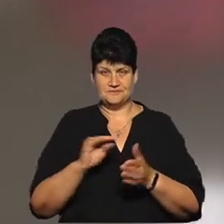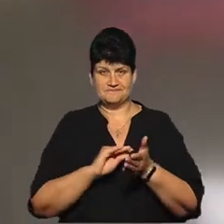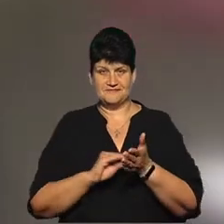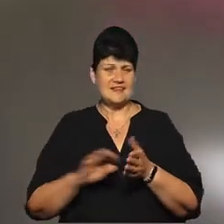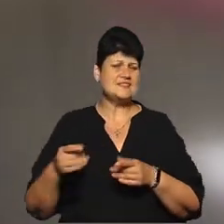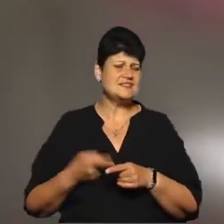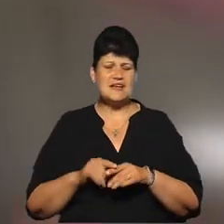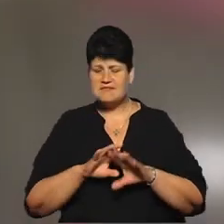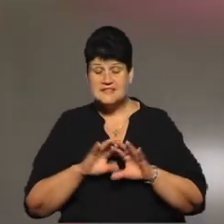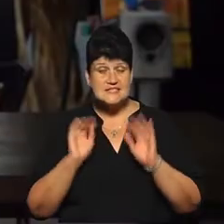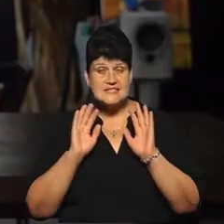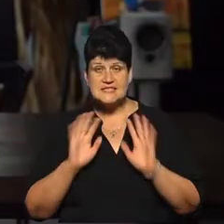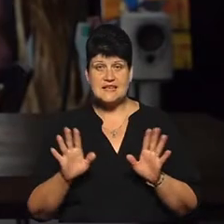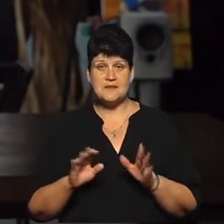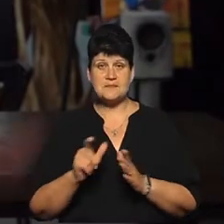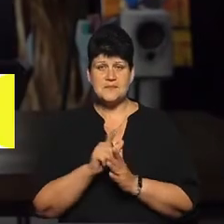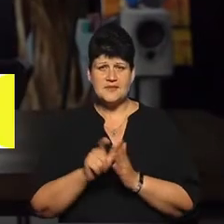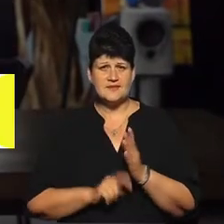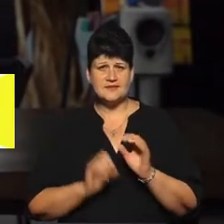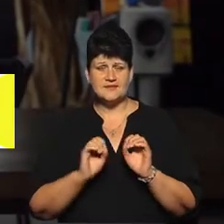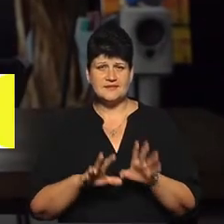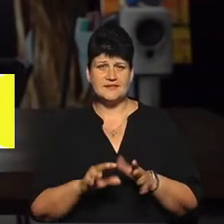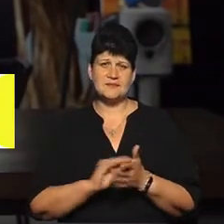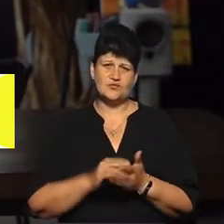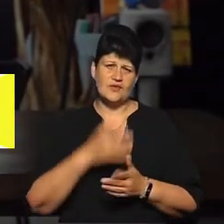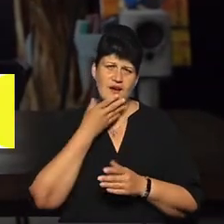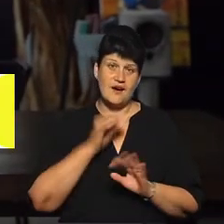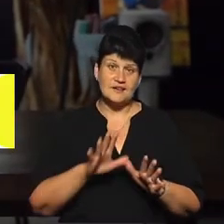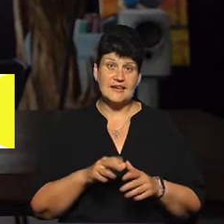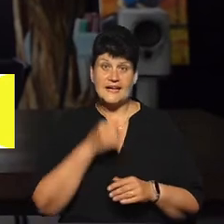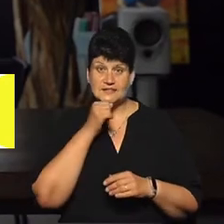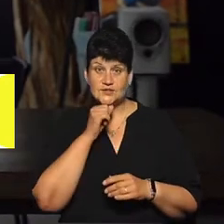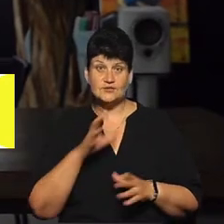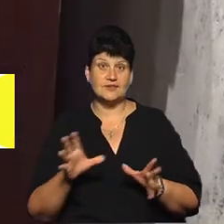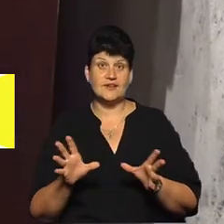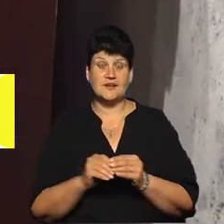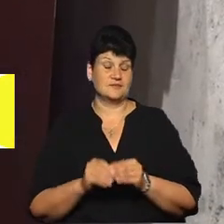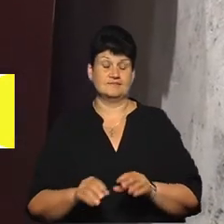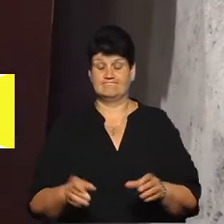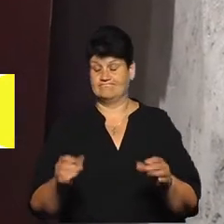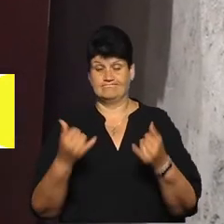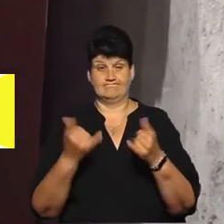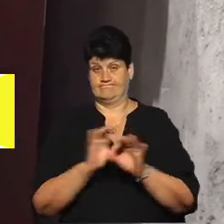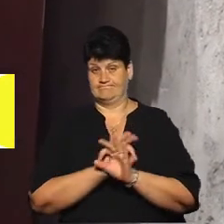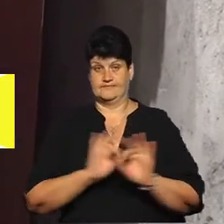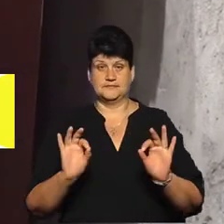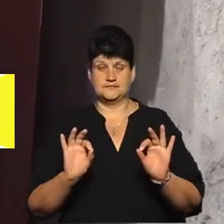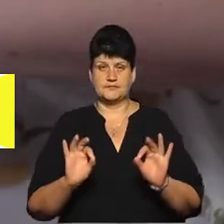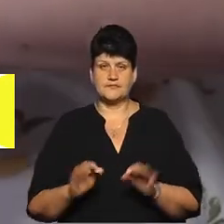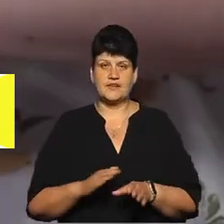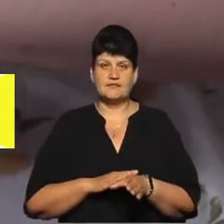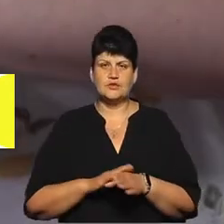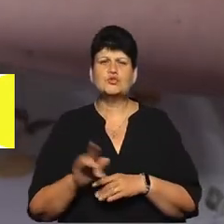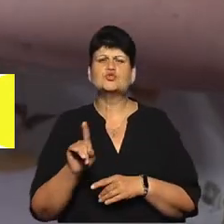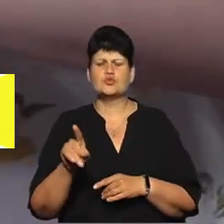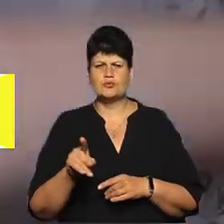все, це просто там кину якусь пісню, там ну напише, що гарно, тільки діду, ну просто фурор. Віталія виконує пісню «Чом тобі